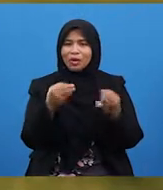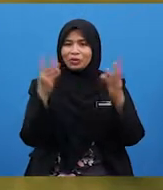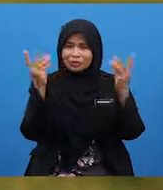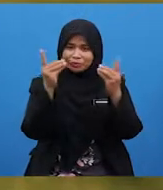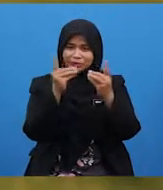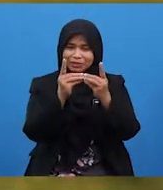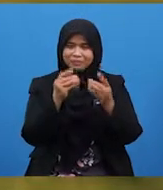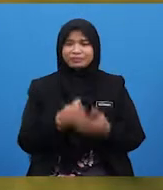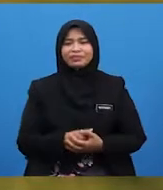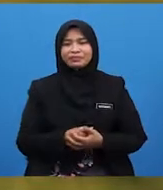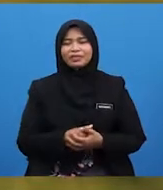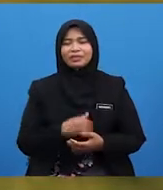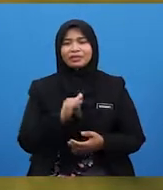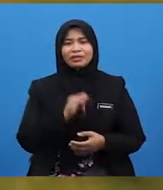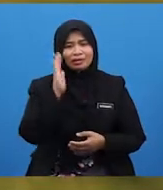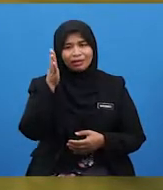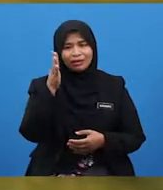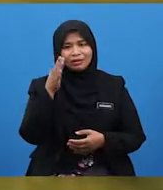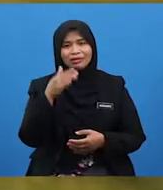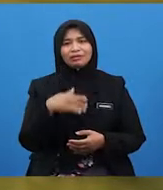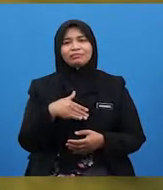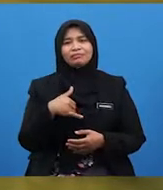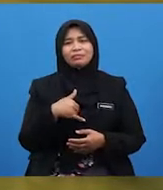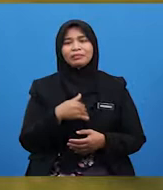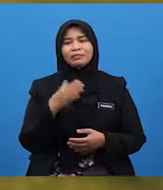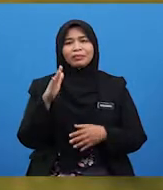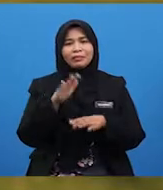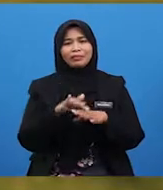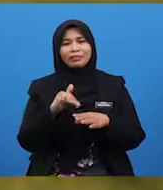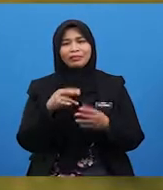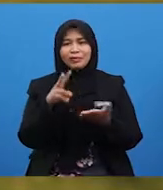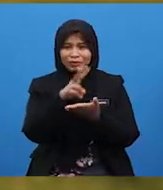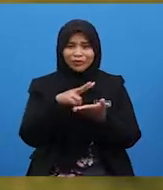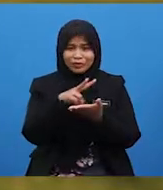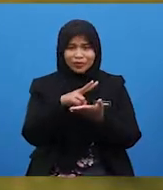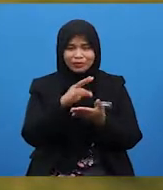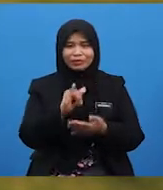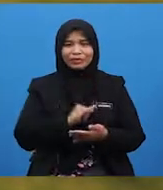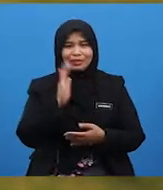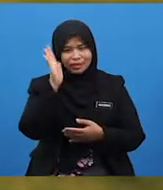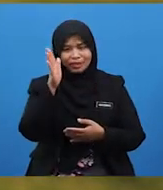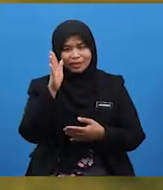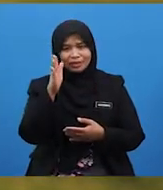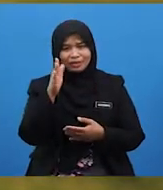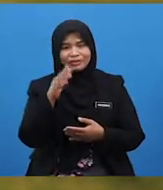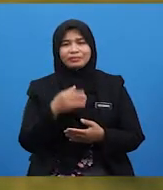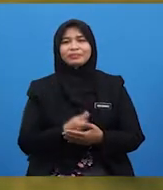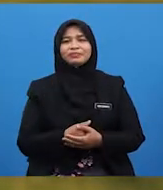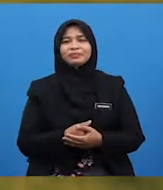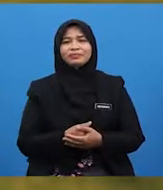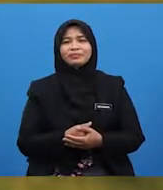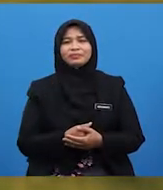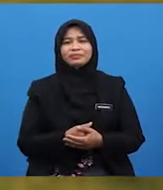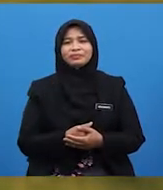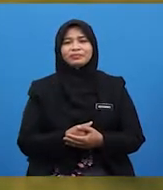Ayo, saya akan menghubungi beliau menerusi panggilan video. Sekarang saya akan menghubungi Encik Kugan. Jom.